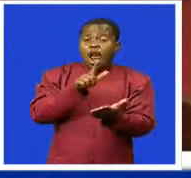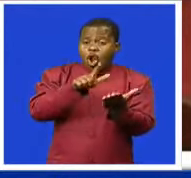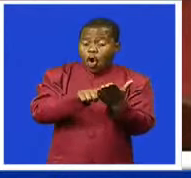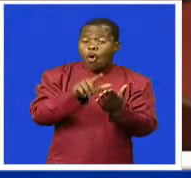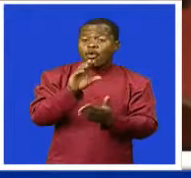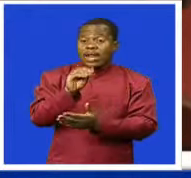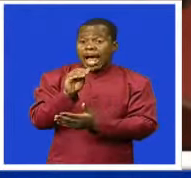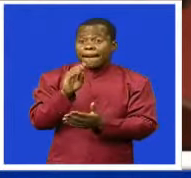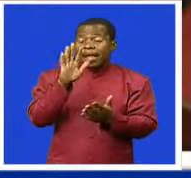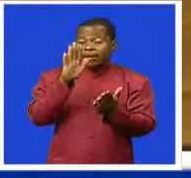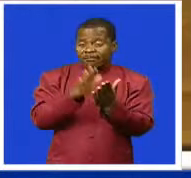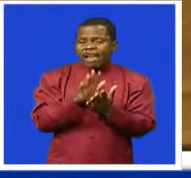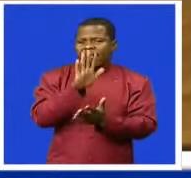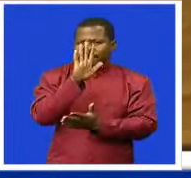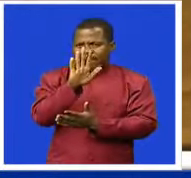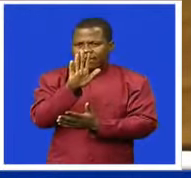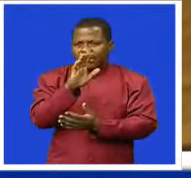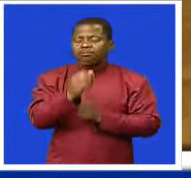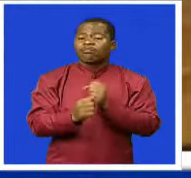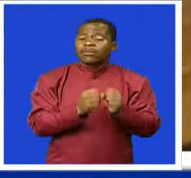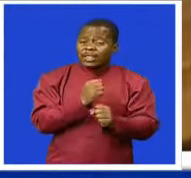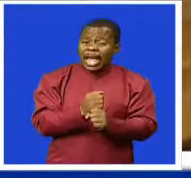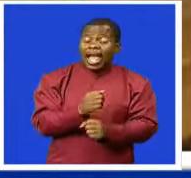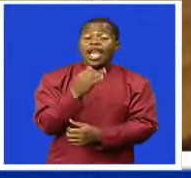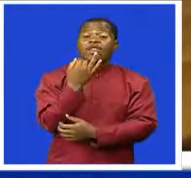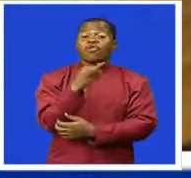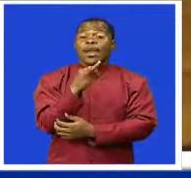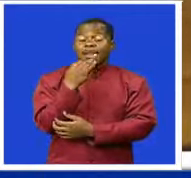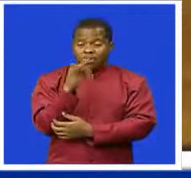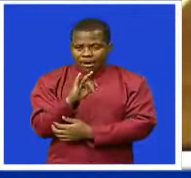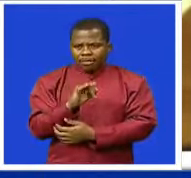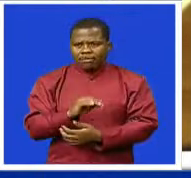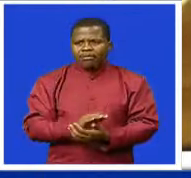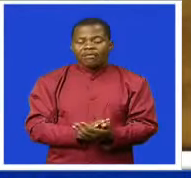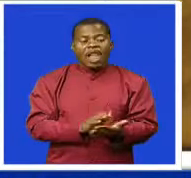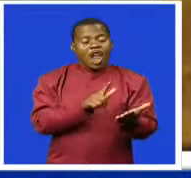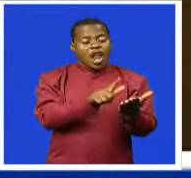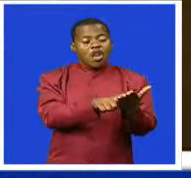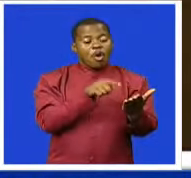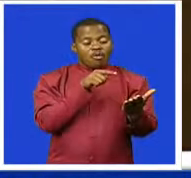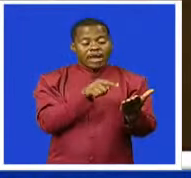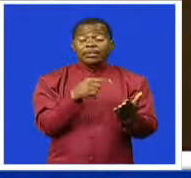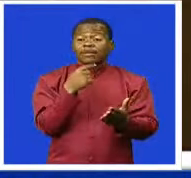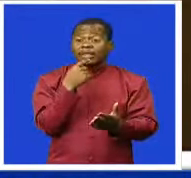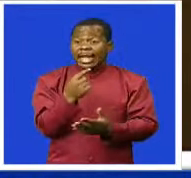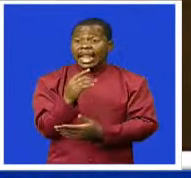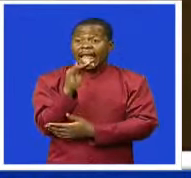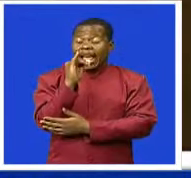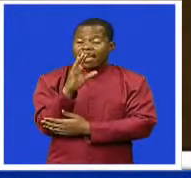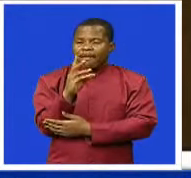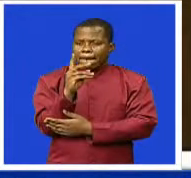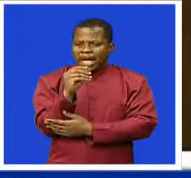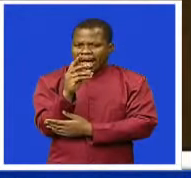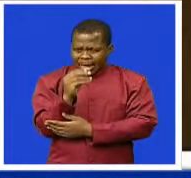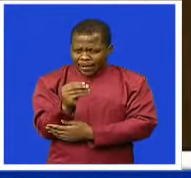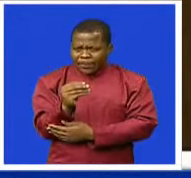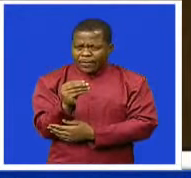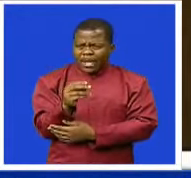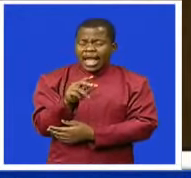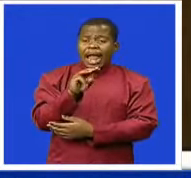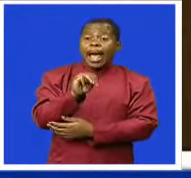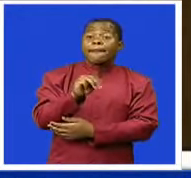2020. Lo mthetho uthi nangabe imali lokumele itholwe lilunga ingenci